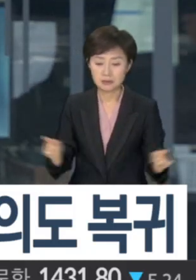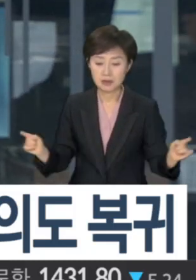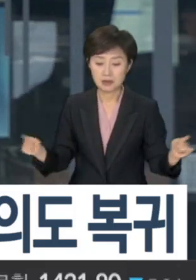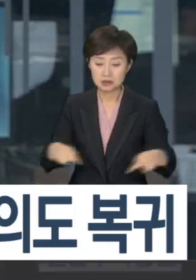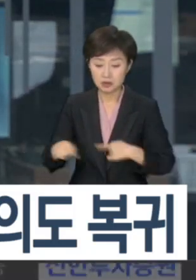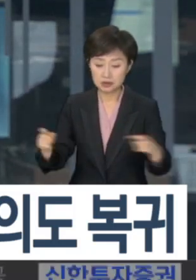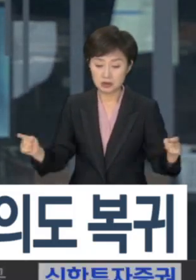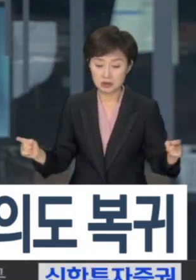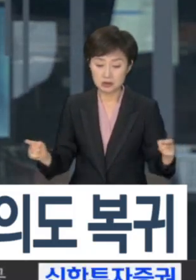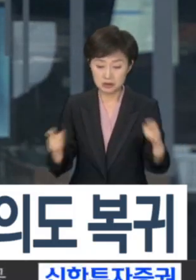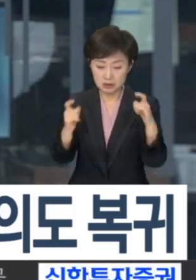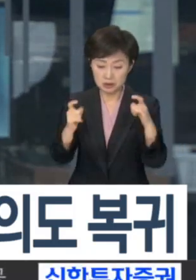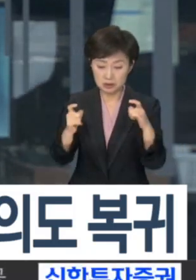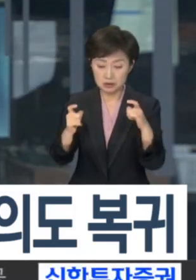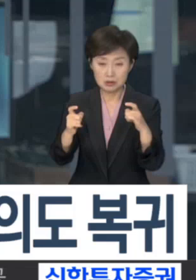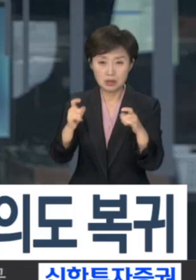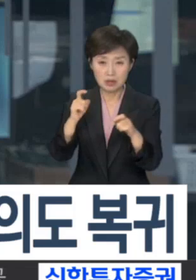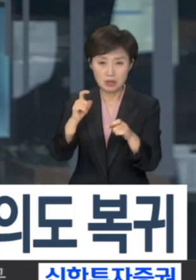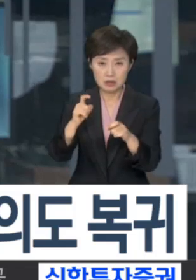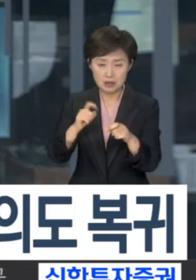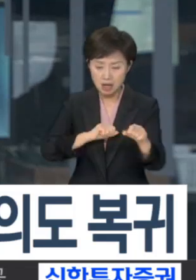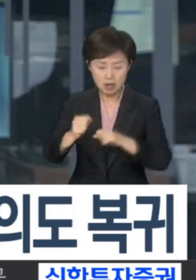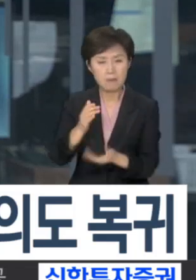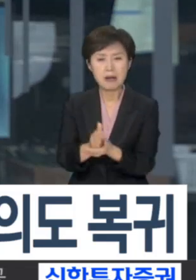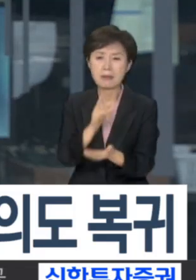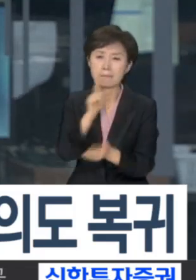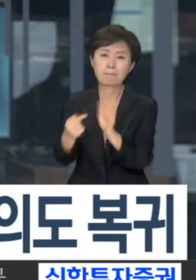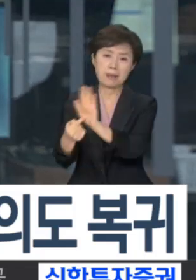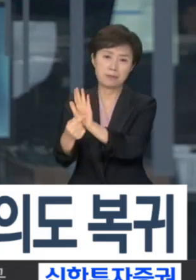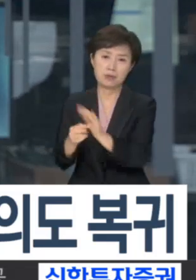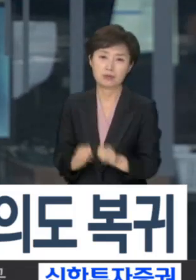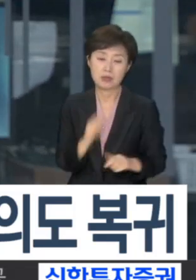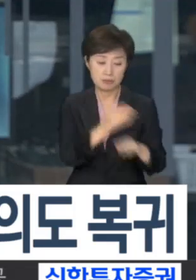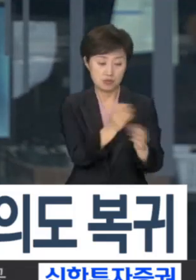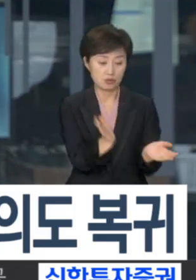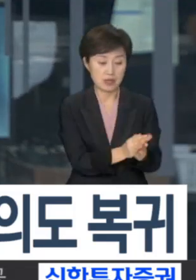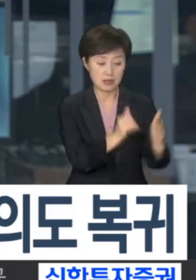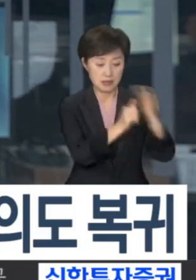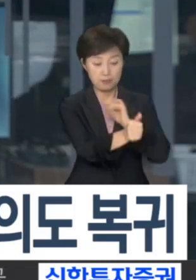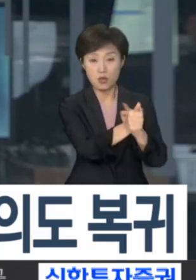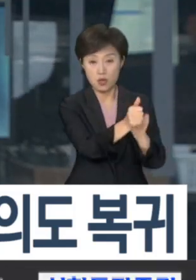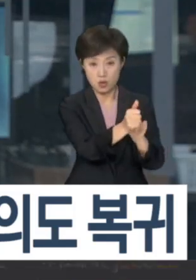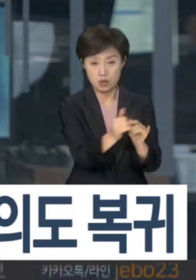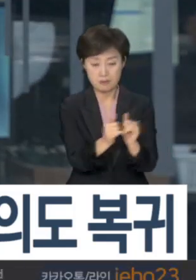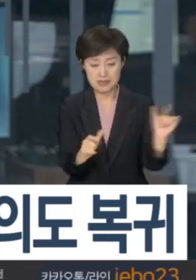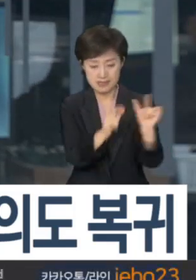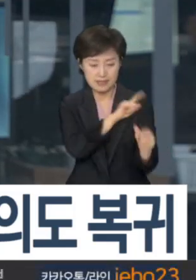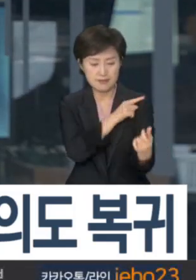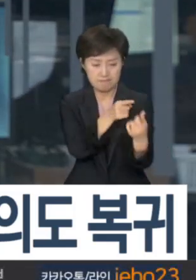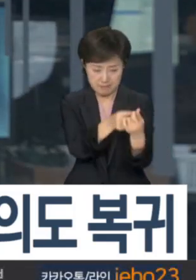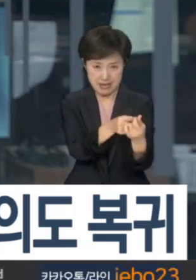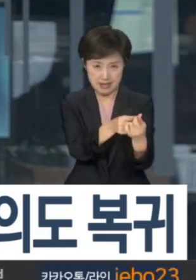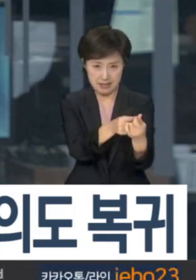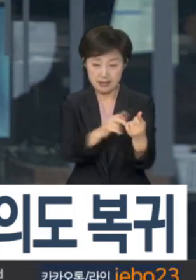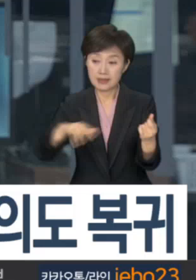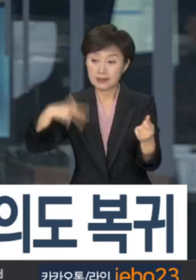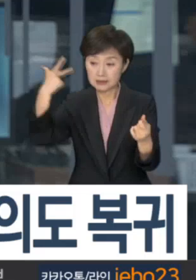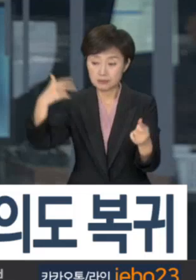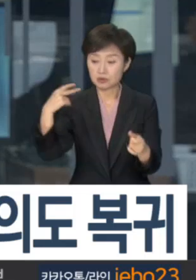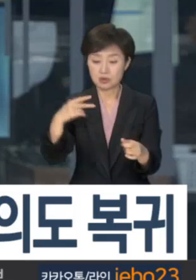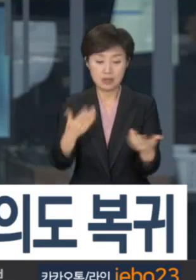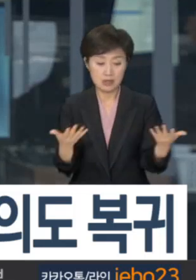요소가 있는 TF 통폐합 작업에 나서기로 했습니다. 민주당 이재명 대표도 민생을 내세우며 다음 주